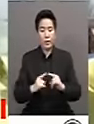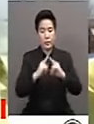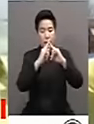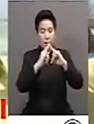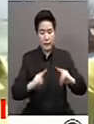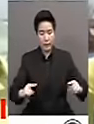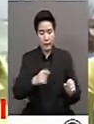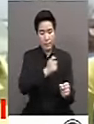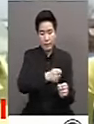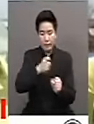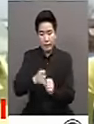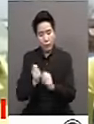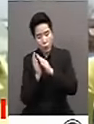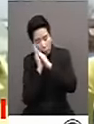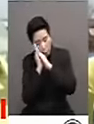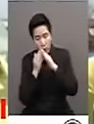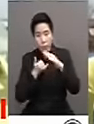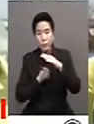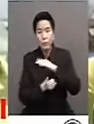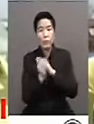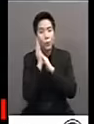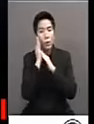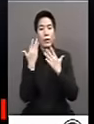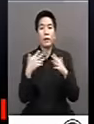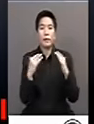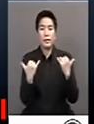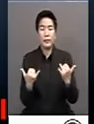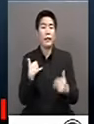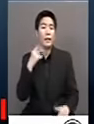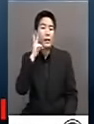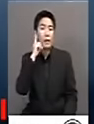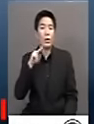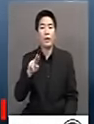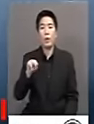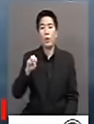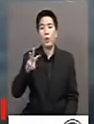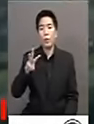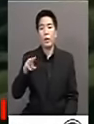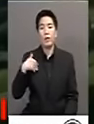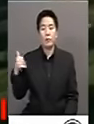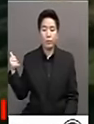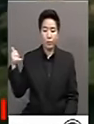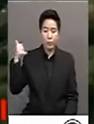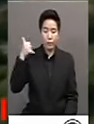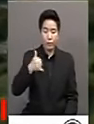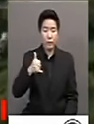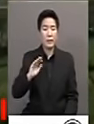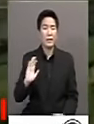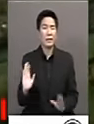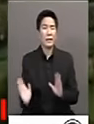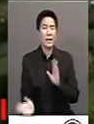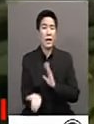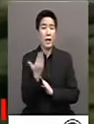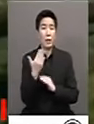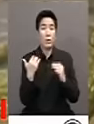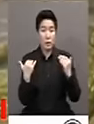ท์พักแรมเพื่อสัมผัสบรรยากาศหนาวบนภูทับเบิกแล้วค่ะทีมพิกัดข่าวนาว26ของเรานะคะได้เดินทางขึ้นมาตั้งแต่ช่วงเช้ามืดที่ผ่